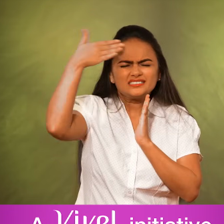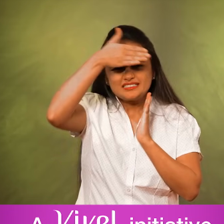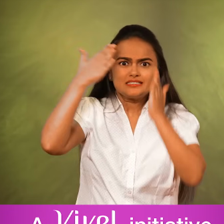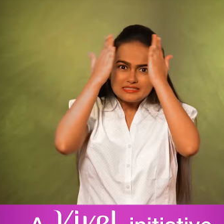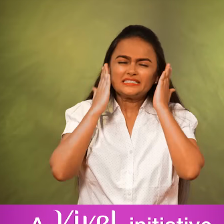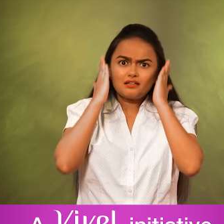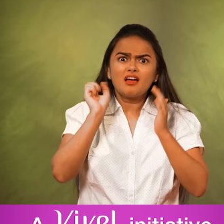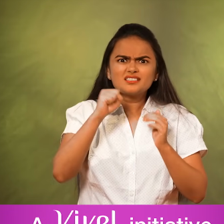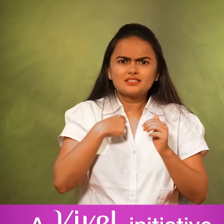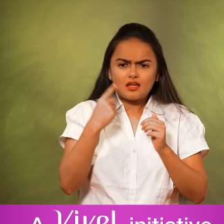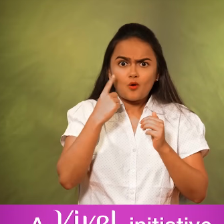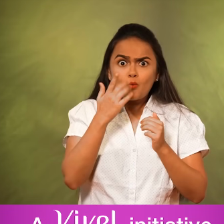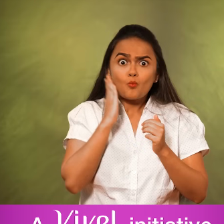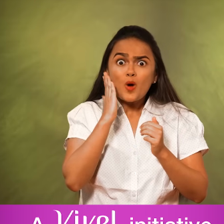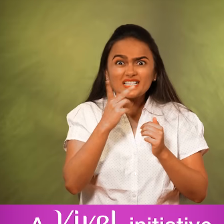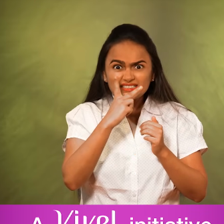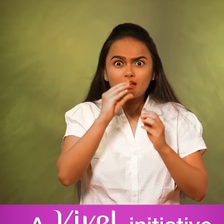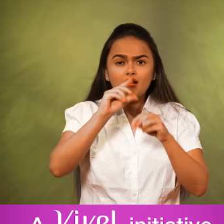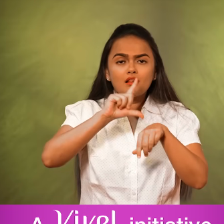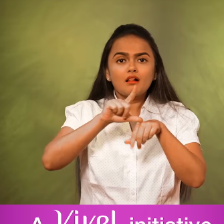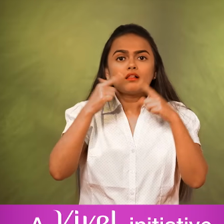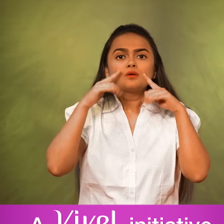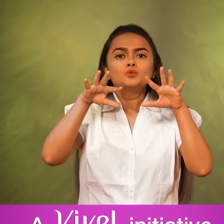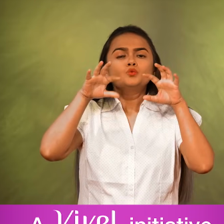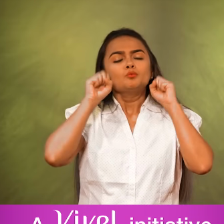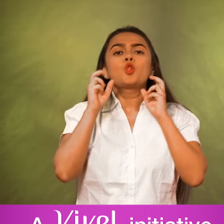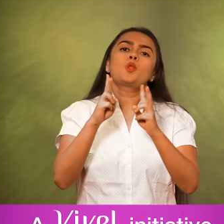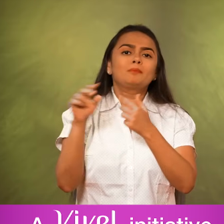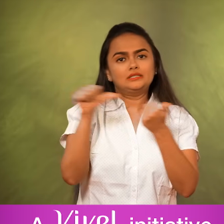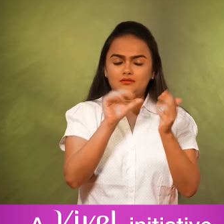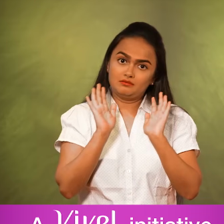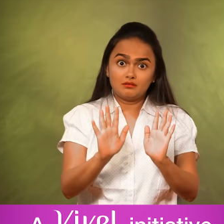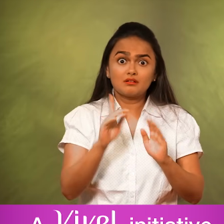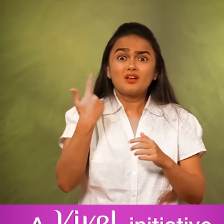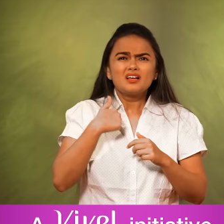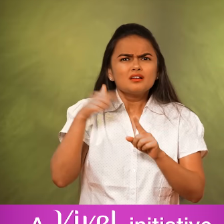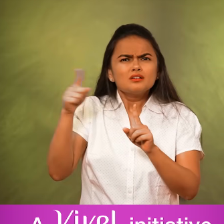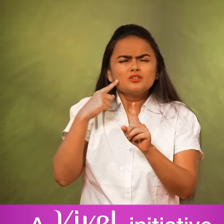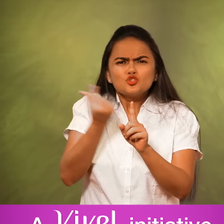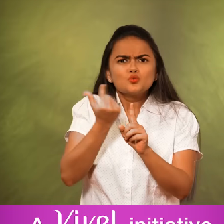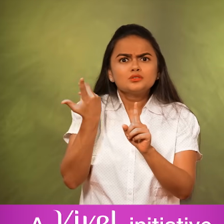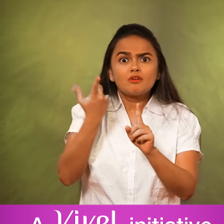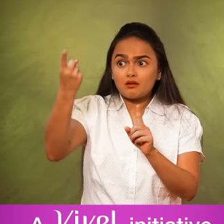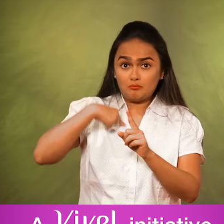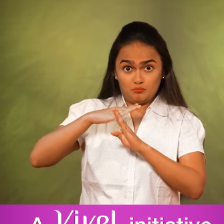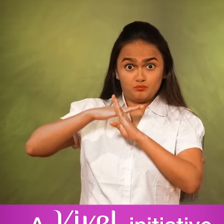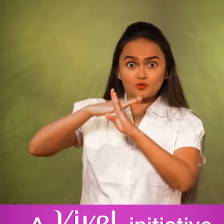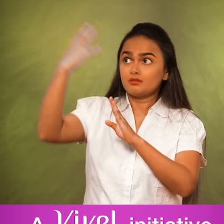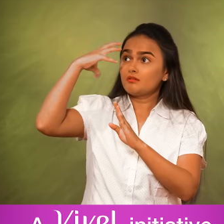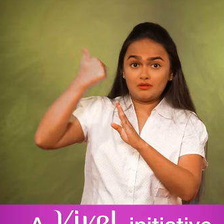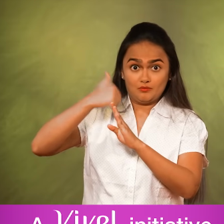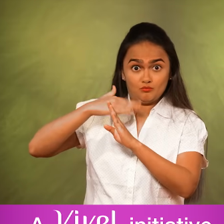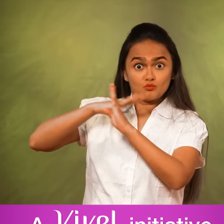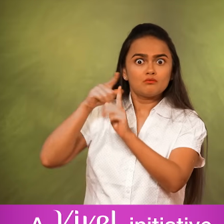लगाती हूँ। ये वाली सनस्क्रीन थोड़ा सा व्हाइट कास्ट देती है, बट आफ्टर 5 मिनट्स ये अच्छे से सेटल हो जाता है। बट द मेन रीजन व्हाई आई यूज दिस इज बिकॉज इसका